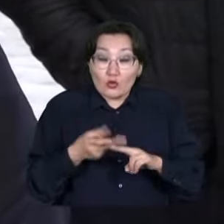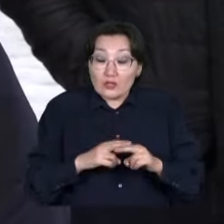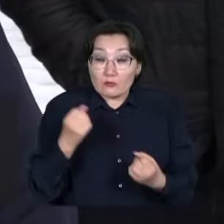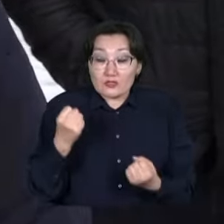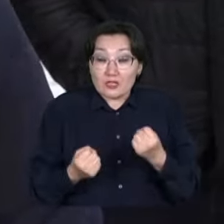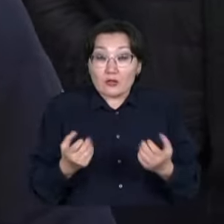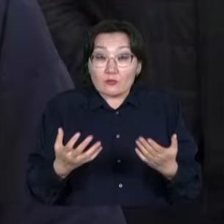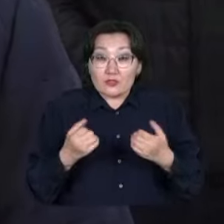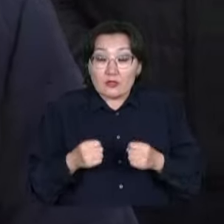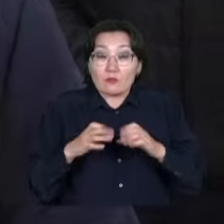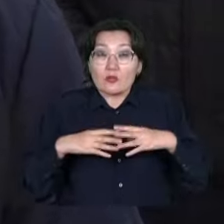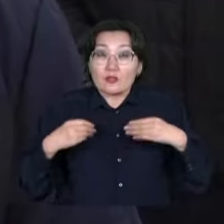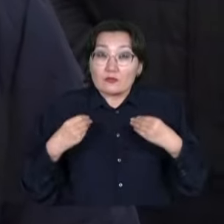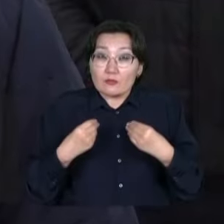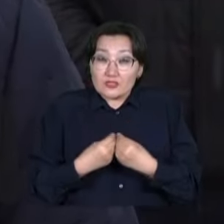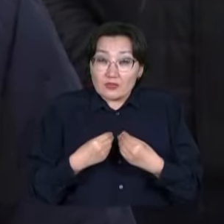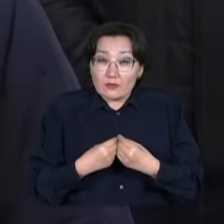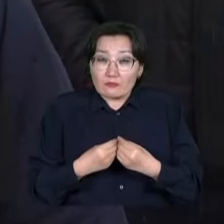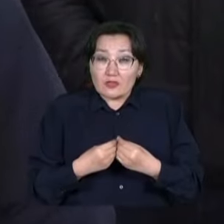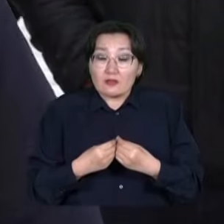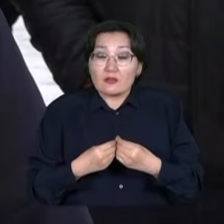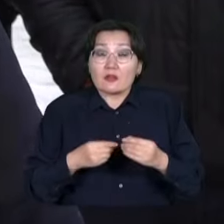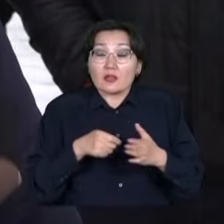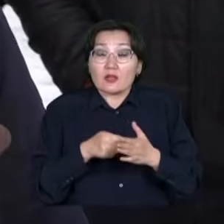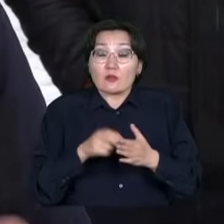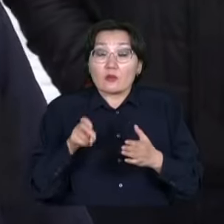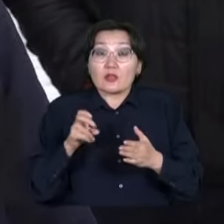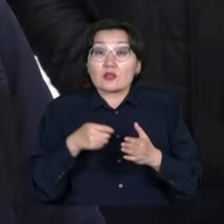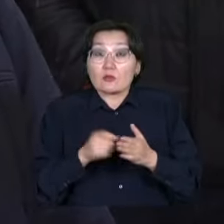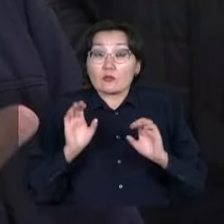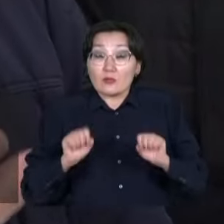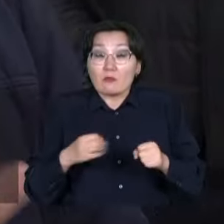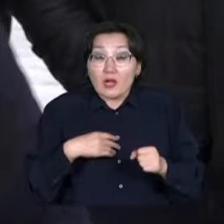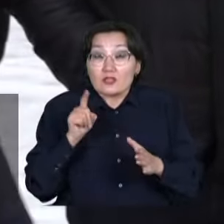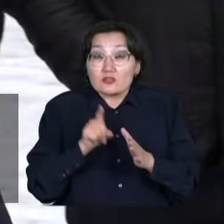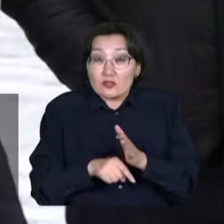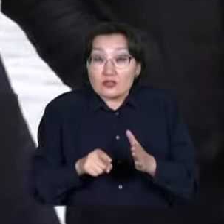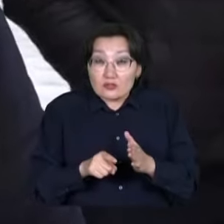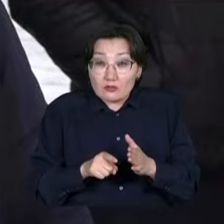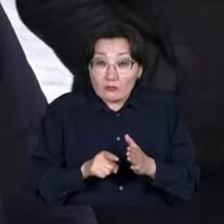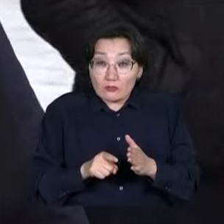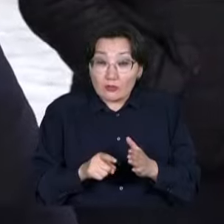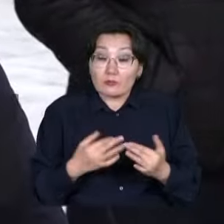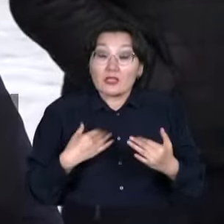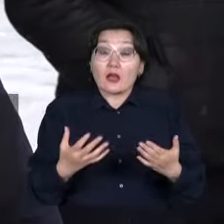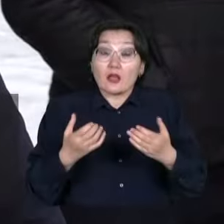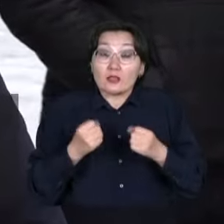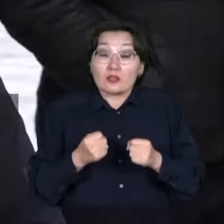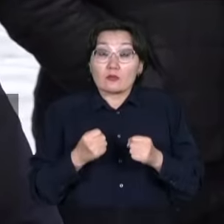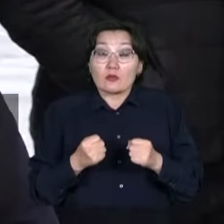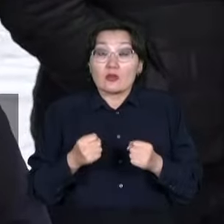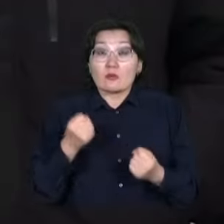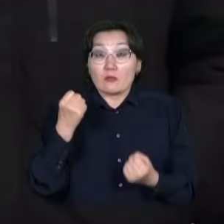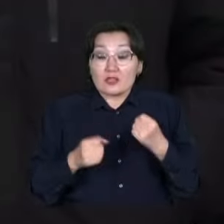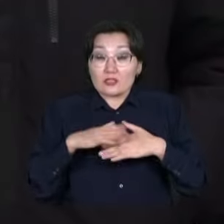Onu alsam, ben balçağımda kredit oturup ketim kerek pa? Mağan kol jetinde oğanın gen aldım, zakaz ben. Ol maşina şamalı kesip